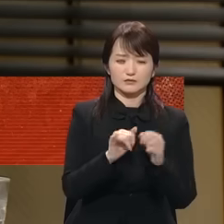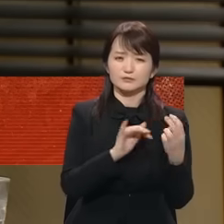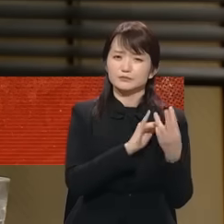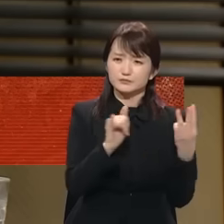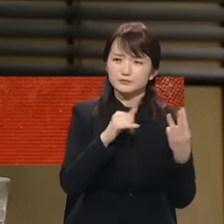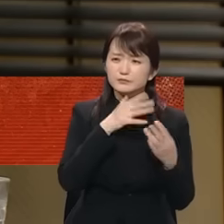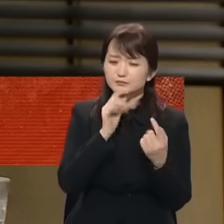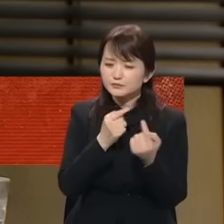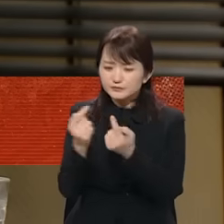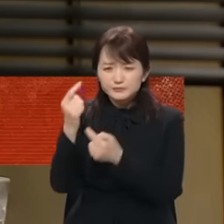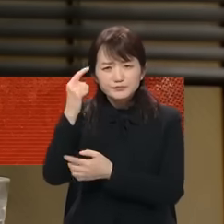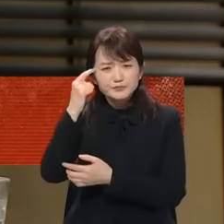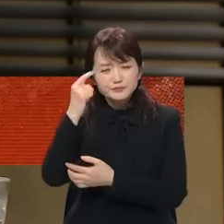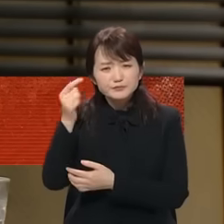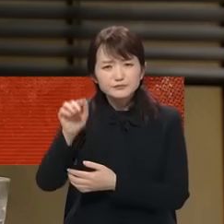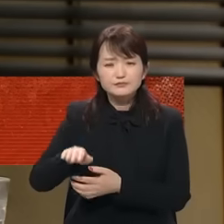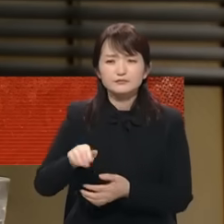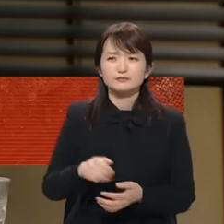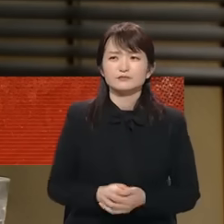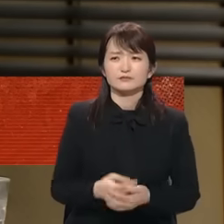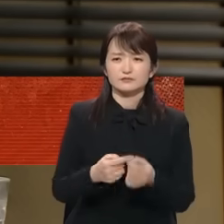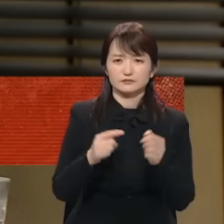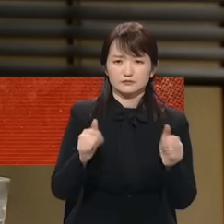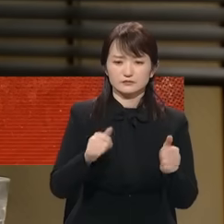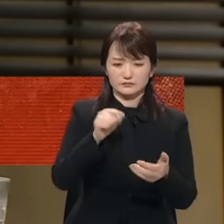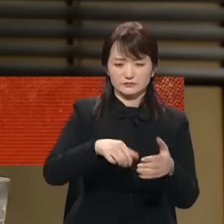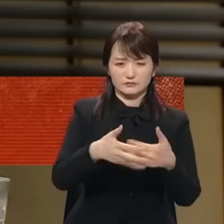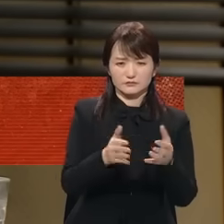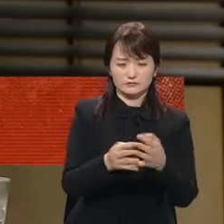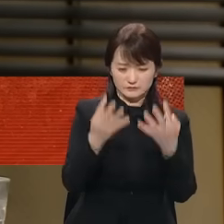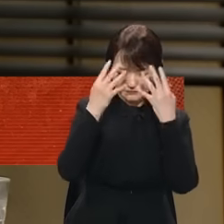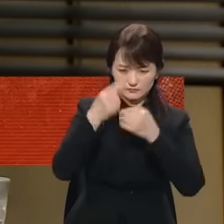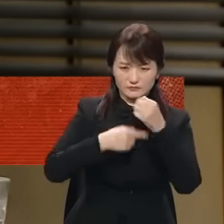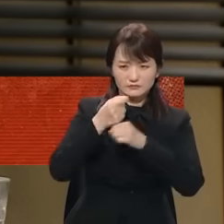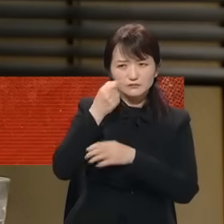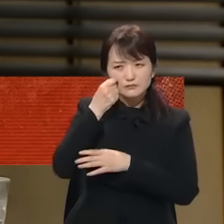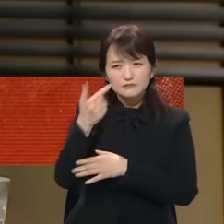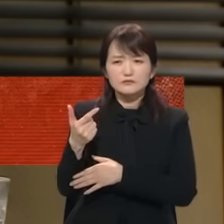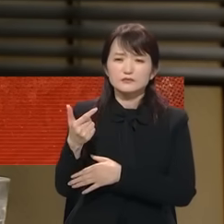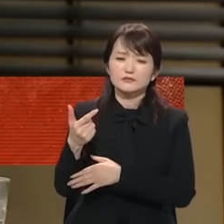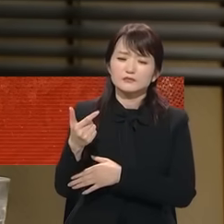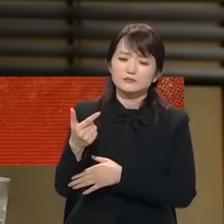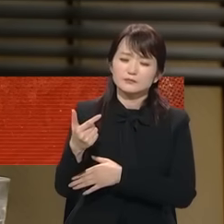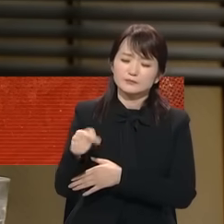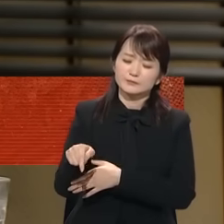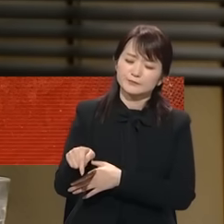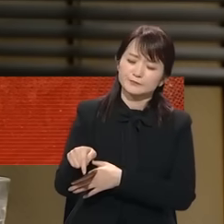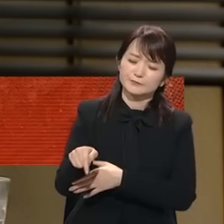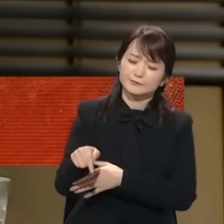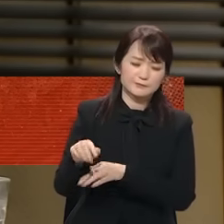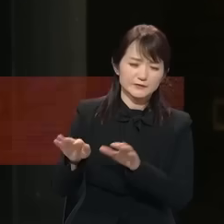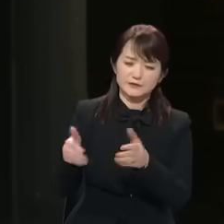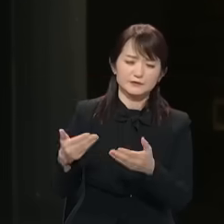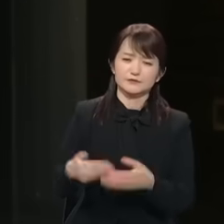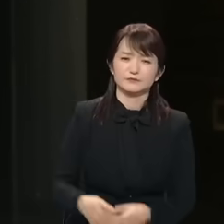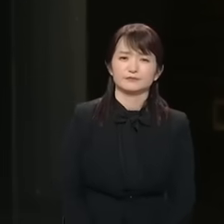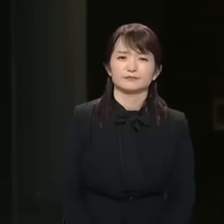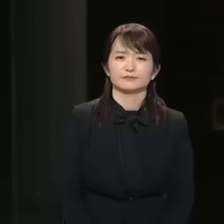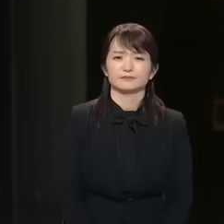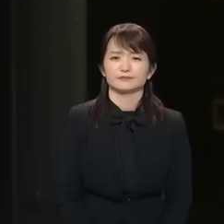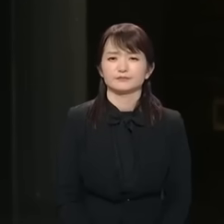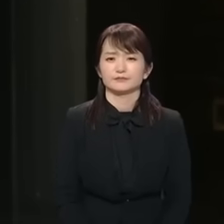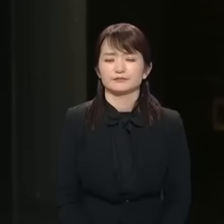고령 이을 고려한다고 하더라도 사실 일심 재판부의 징역 1년 6개월 선거는 다소 좀 부족한 감이 있는 건 사실입니다 자